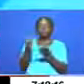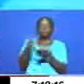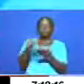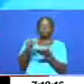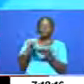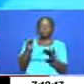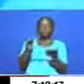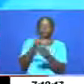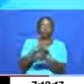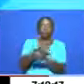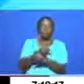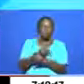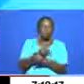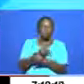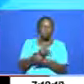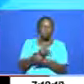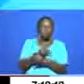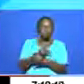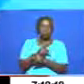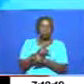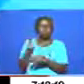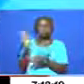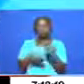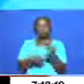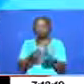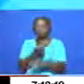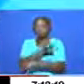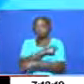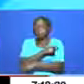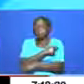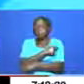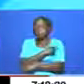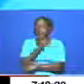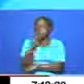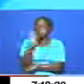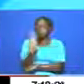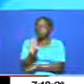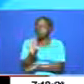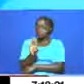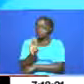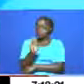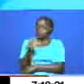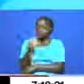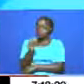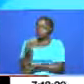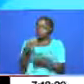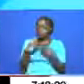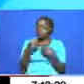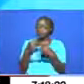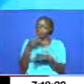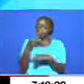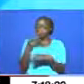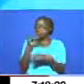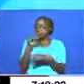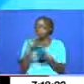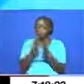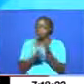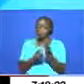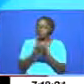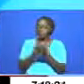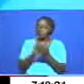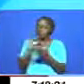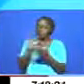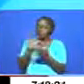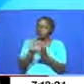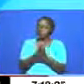kuzuia kuliko kutibu ugonjwa huo. Waziri wa Afya Mutahi Kagwe, kwenye hotuba iliyosomwa kwa niaba yake na